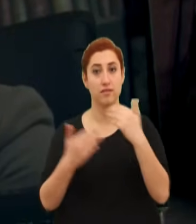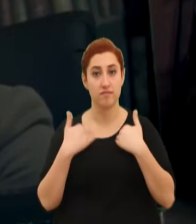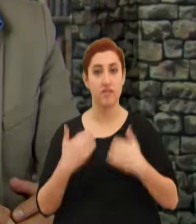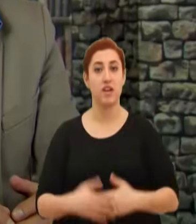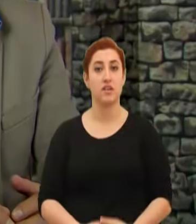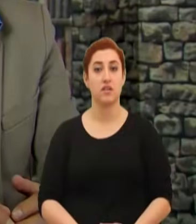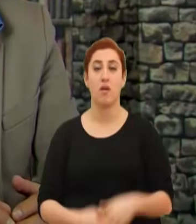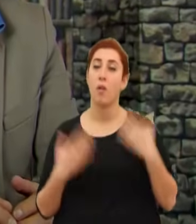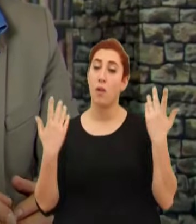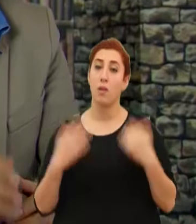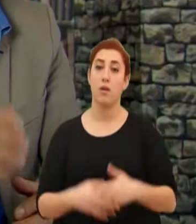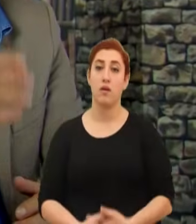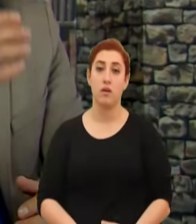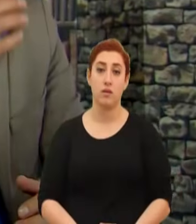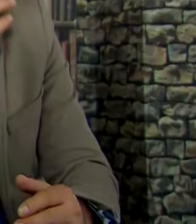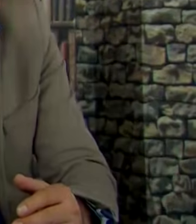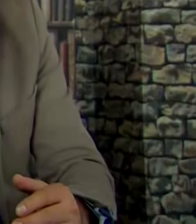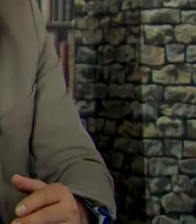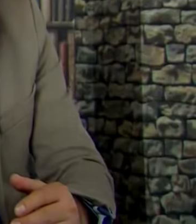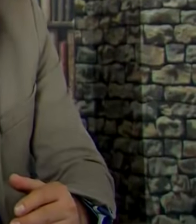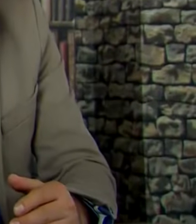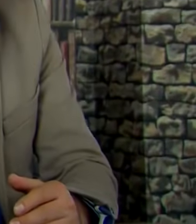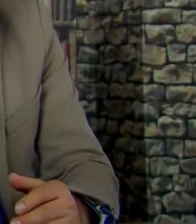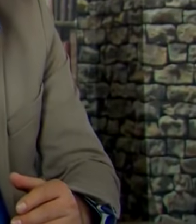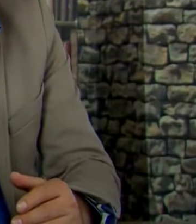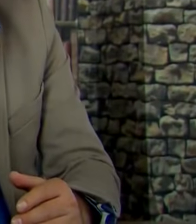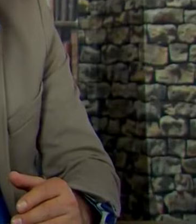ol. Allah Allah!